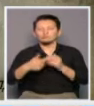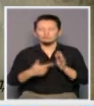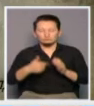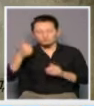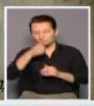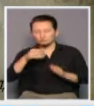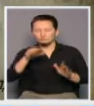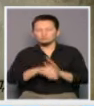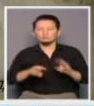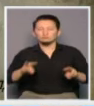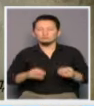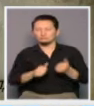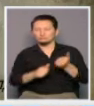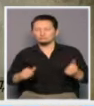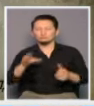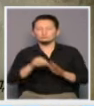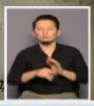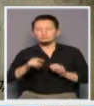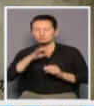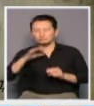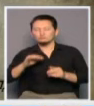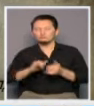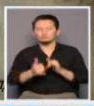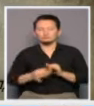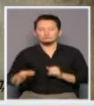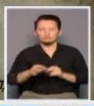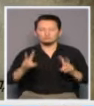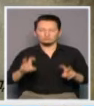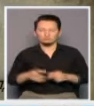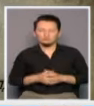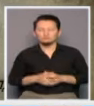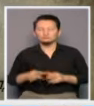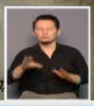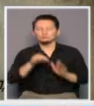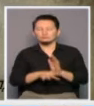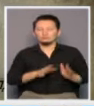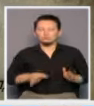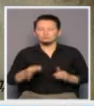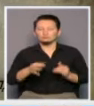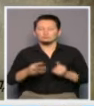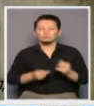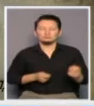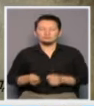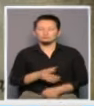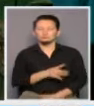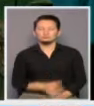стал кандидатом в депутаты на общероссийский Курултай от Уральской области. Был членом областного земельного